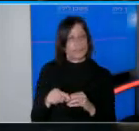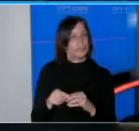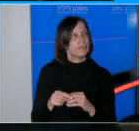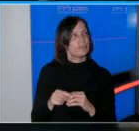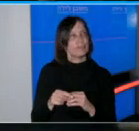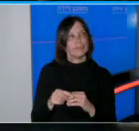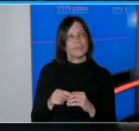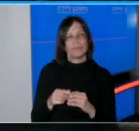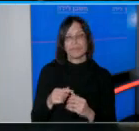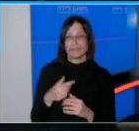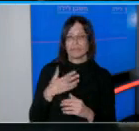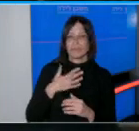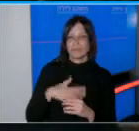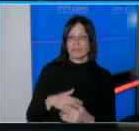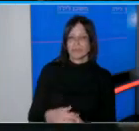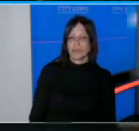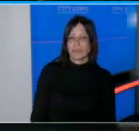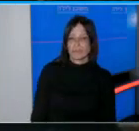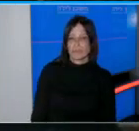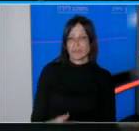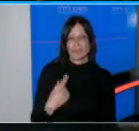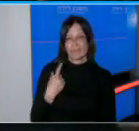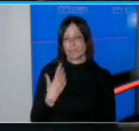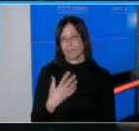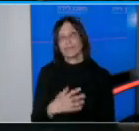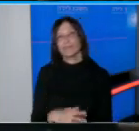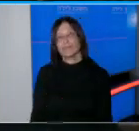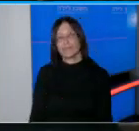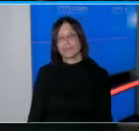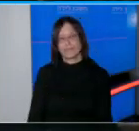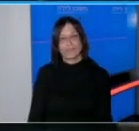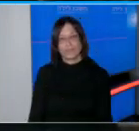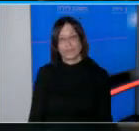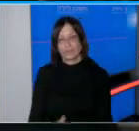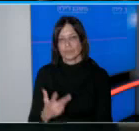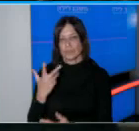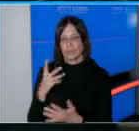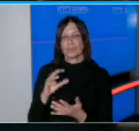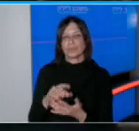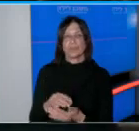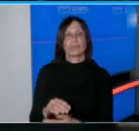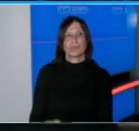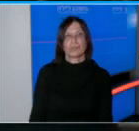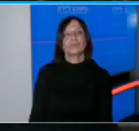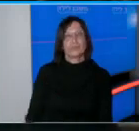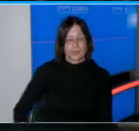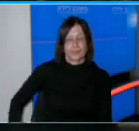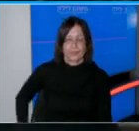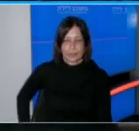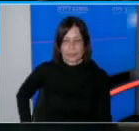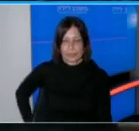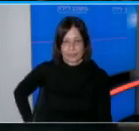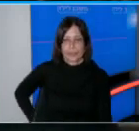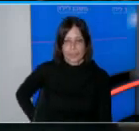האלה יתמקדו בכלכלה בשלושה צירים, שלוש נקודות מרכזיות. האחת, המלחמה בעוני. תדע לך